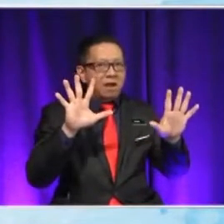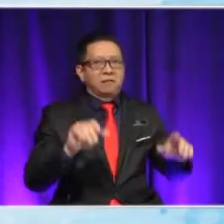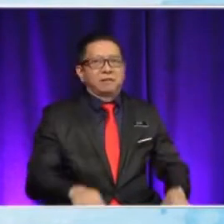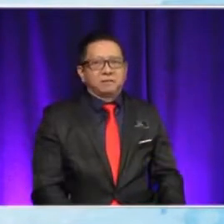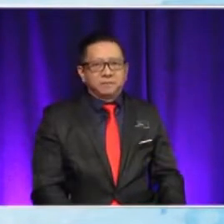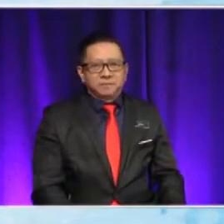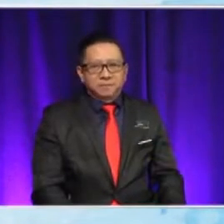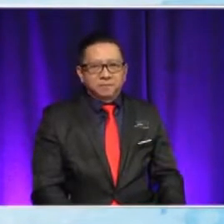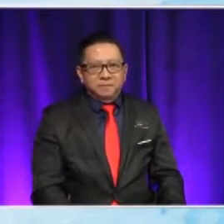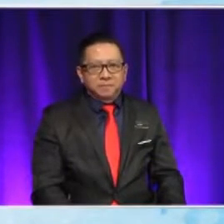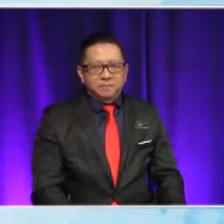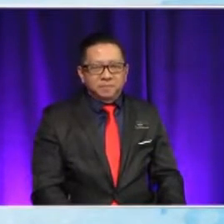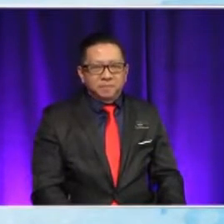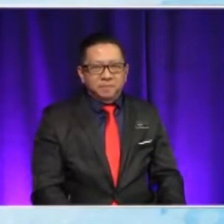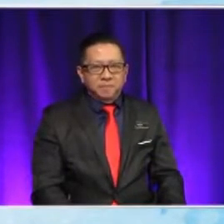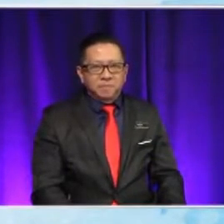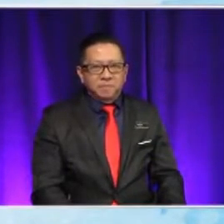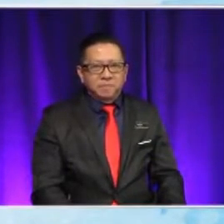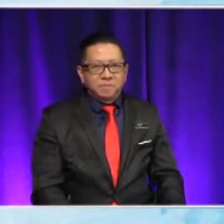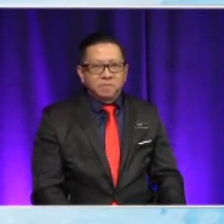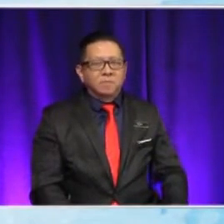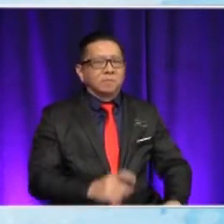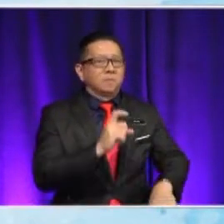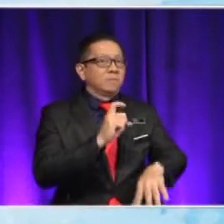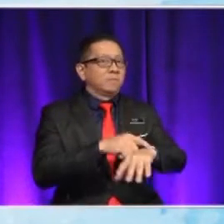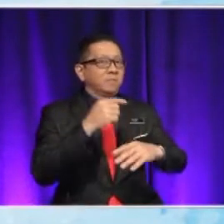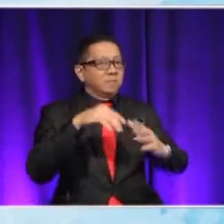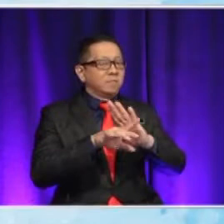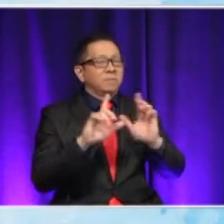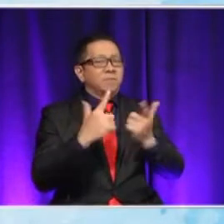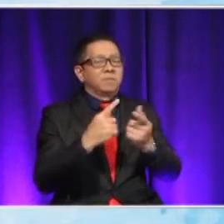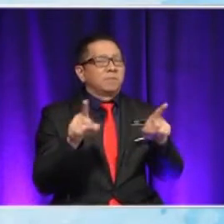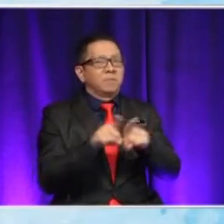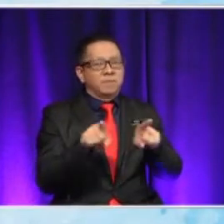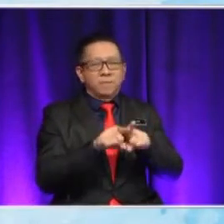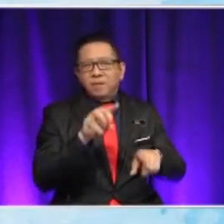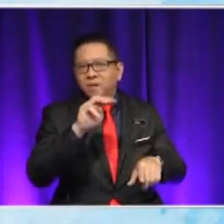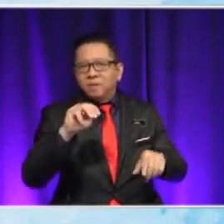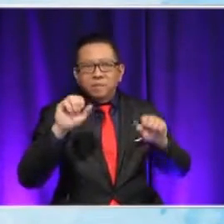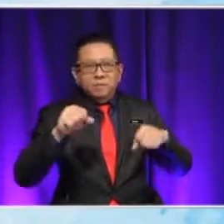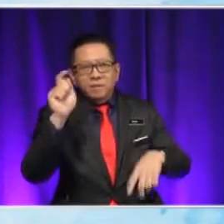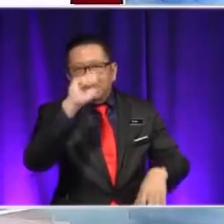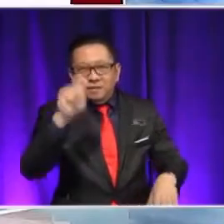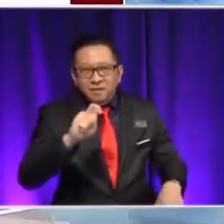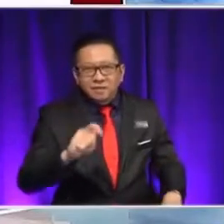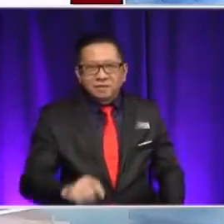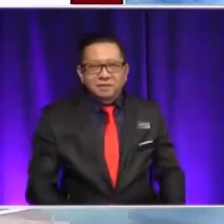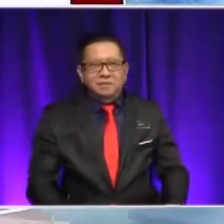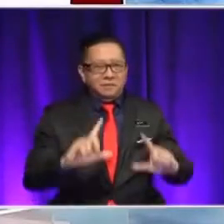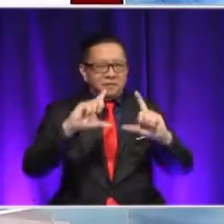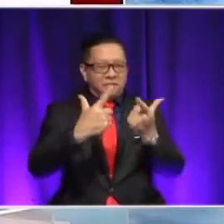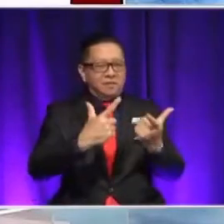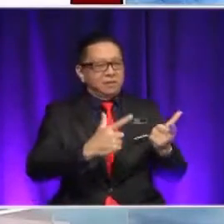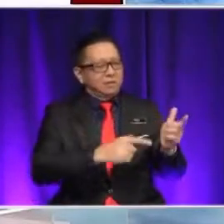Tengah begitu fans masing-masing gua kambimbing bukan jalan satu salah satu sekolah pula ustad terkenal